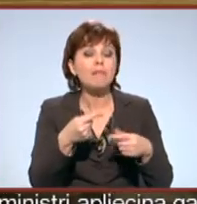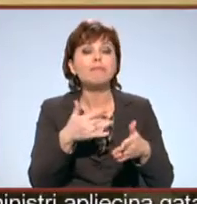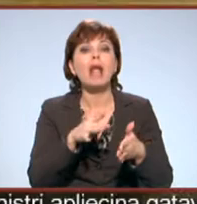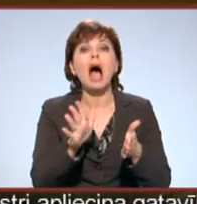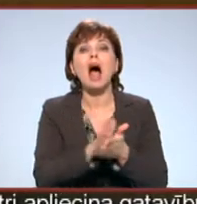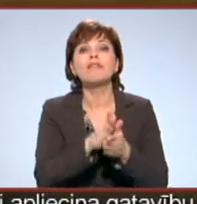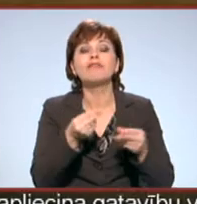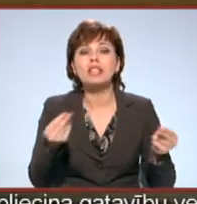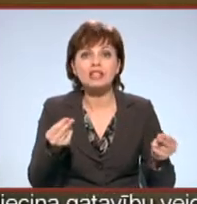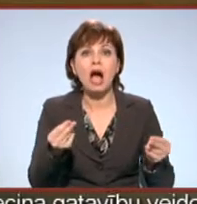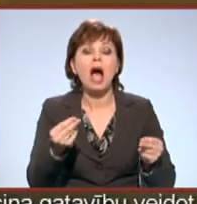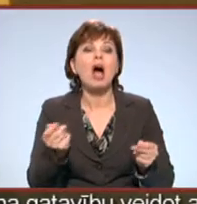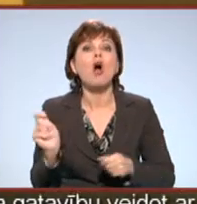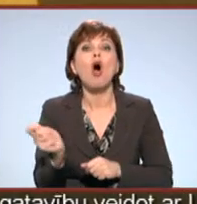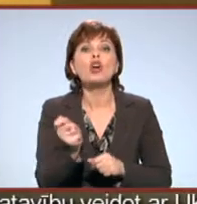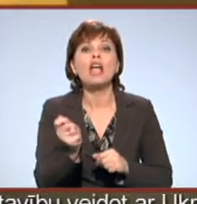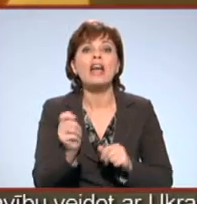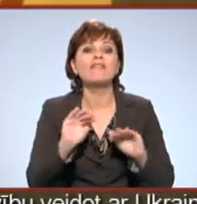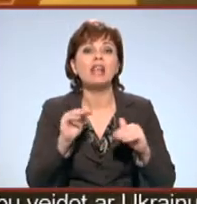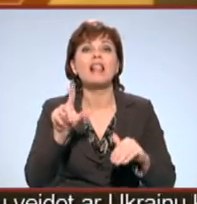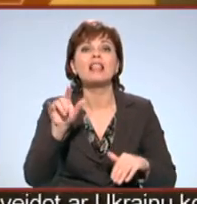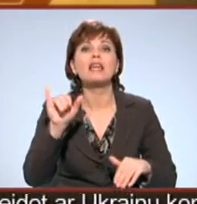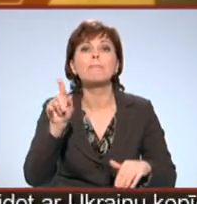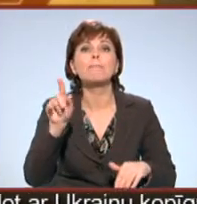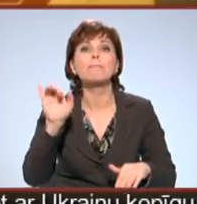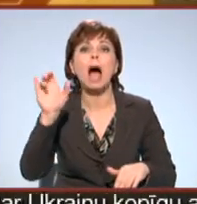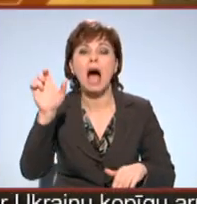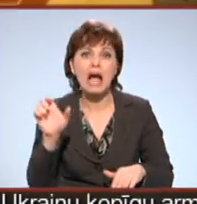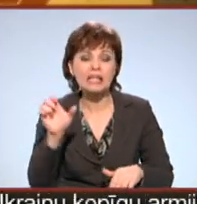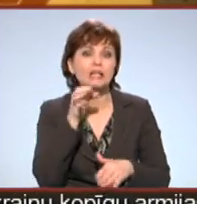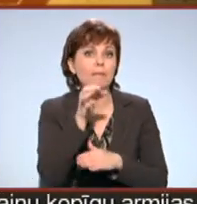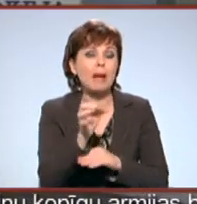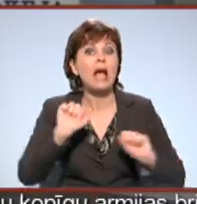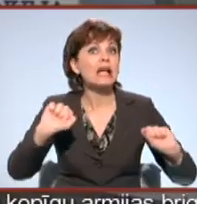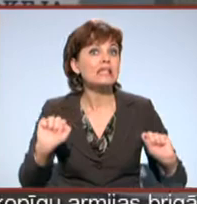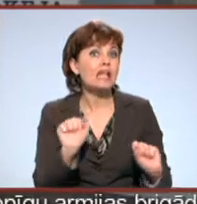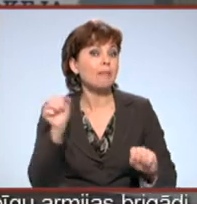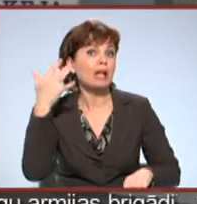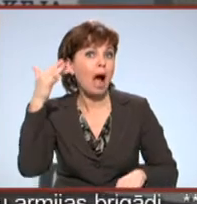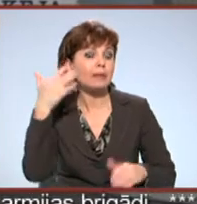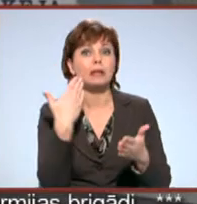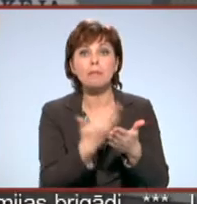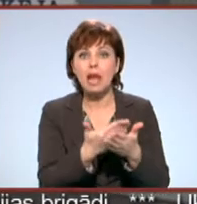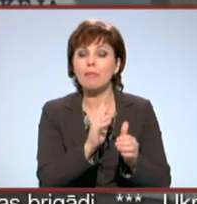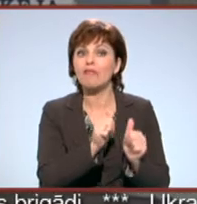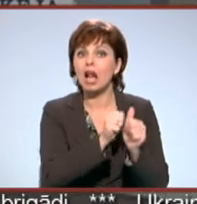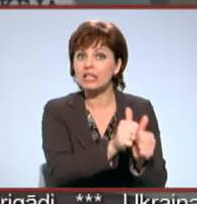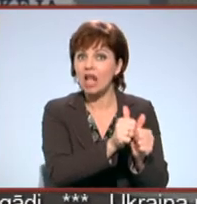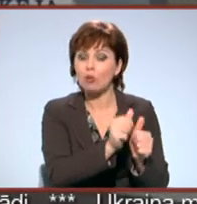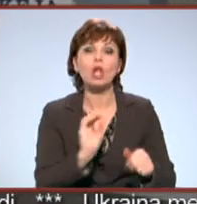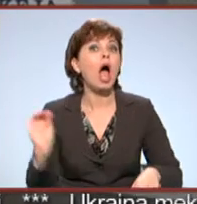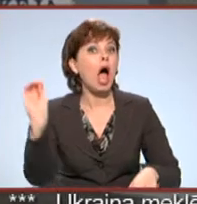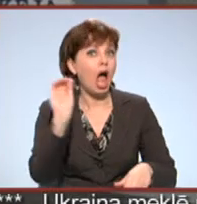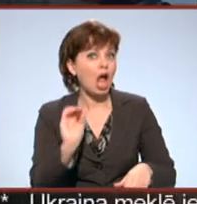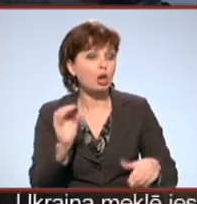paudis Latvijas hokeja federācijas prezidents Kirovs Lipmans. Viņš piebildis, ka Ziemeļamerikāņu piemēram varētu sekot arī Eiropas komandas,